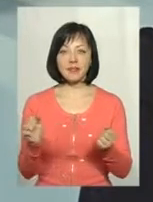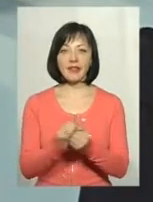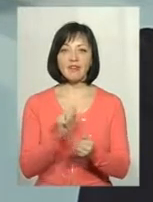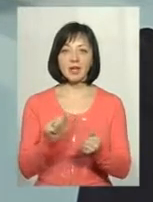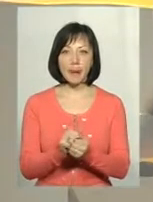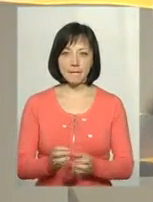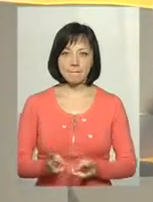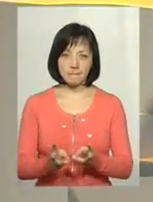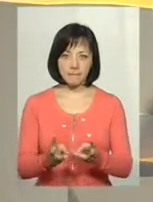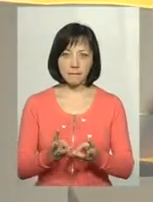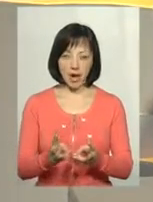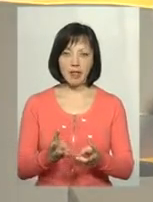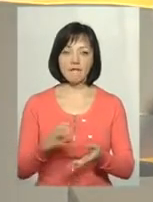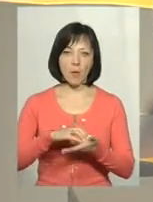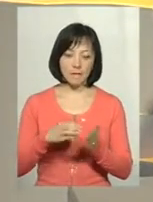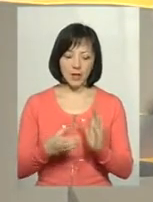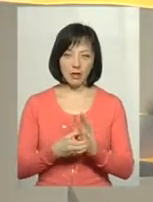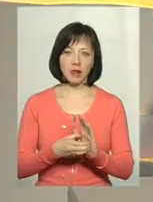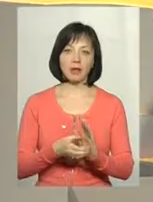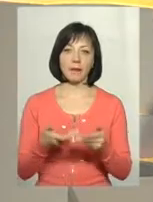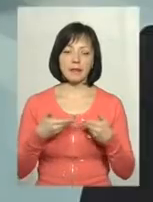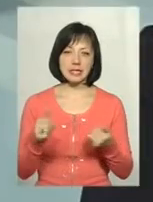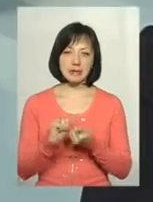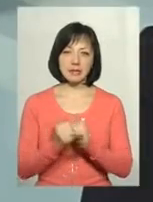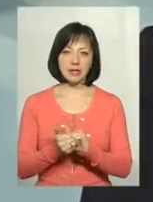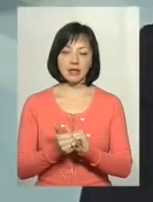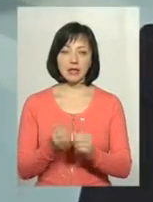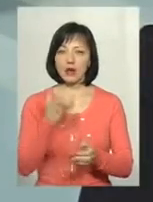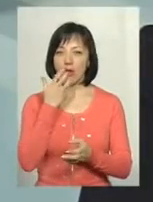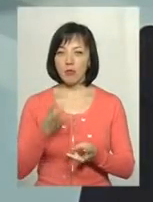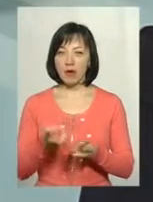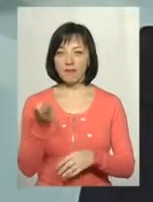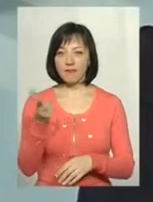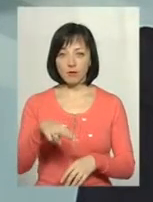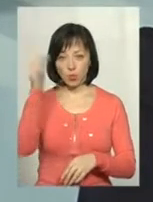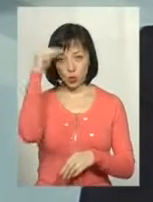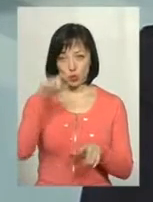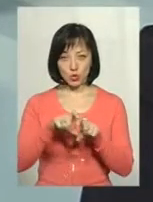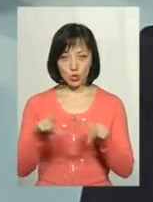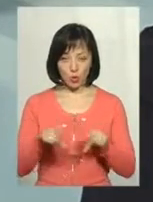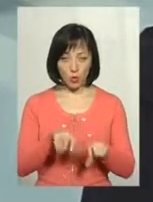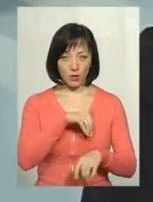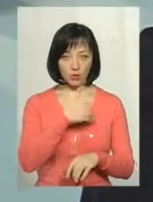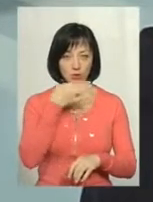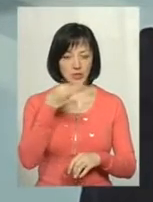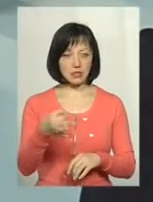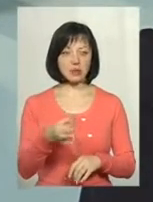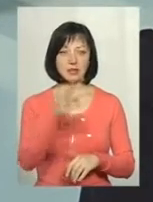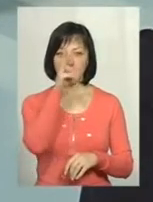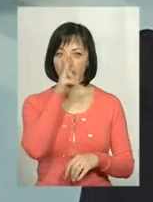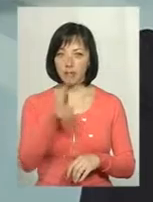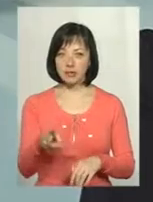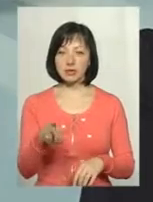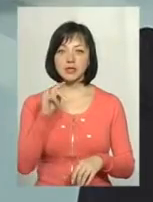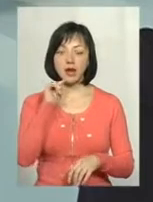твердими відходами. Ми замінили також опалення в 2 школах, де хочу вам сказати, що за 2 місяці ми